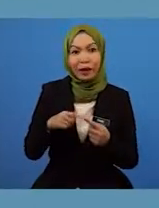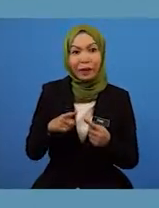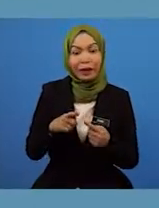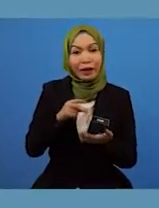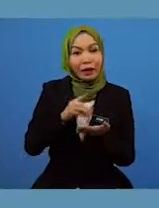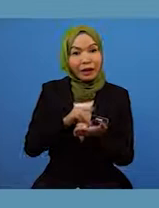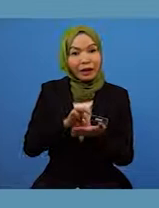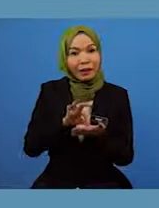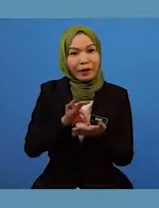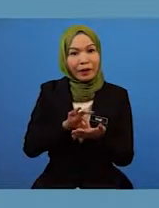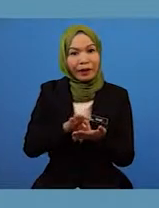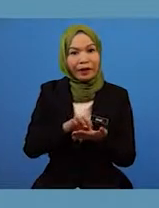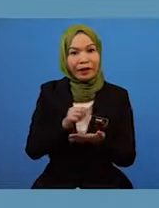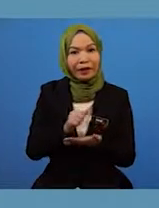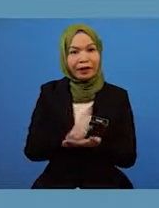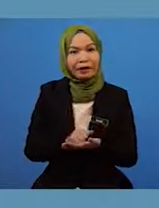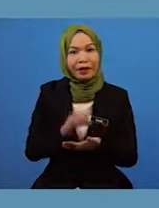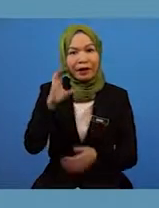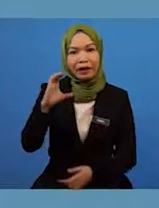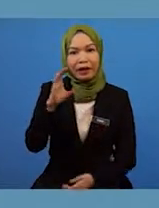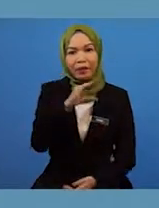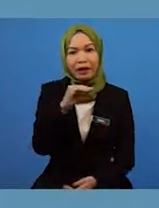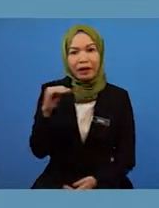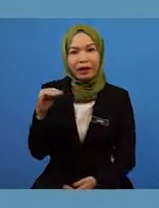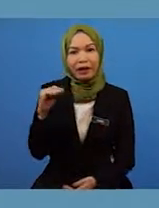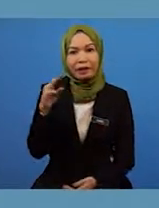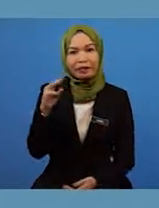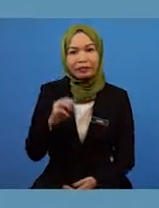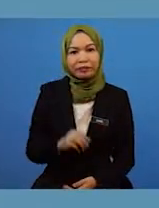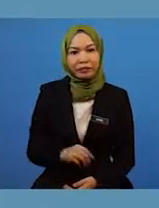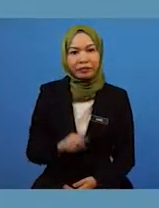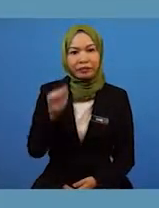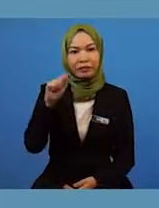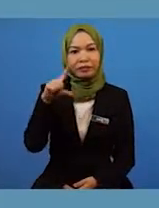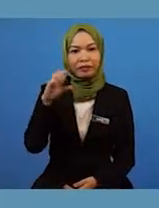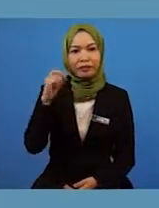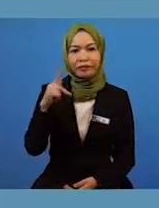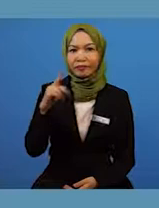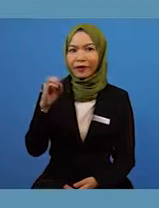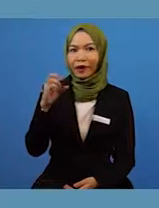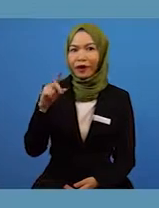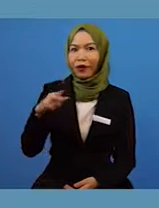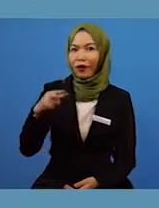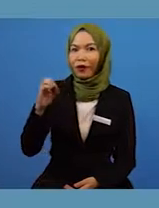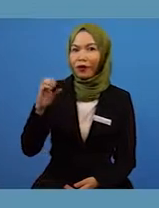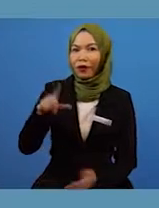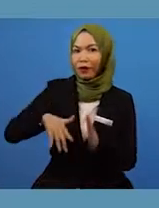karbon per molekul alkohol meningkat, haba pembakaran juga meningkat.